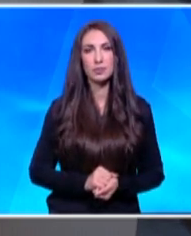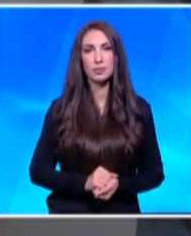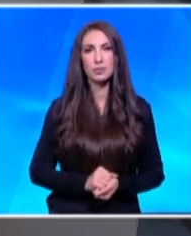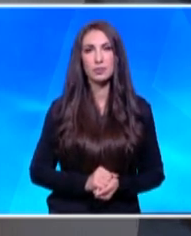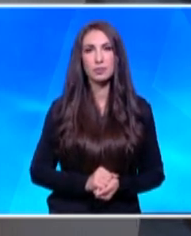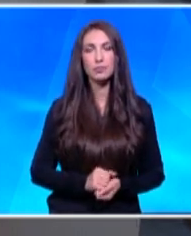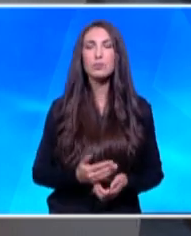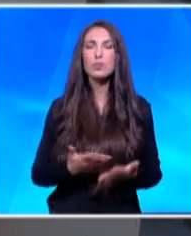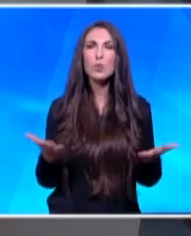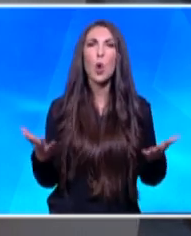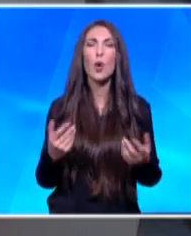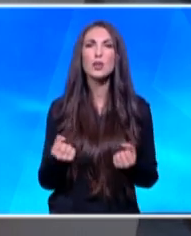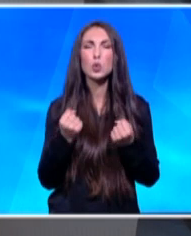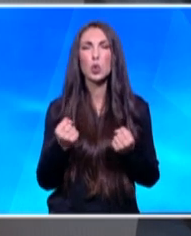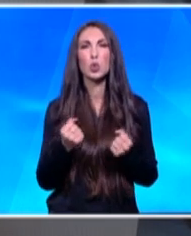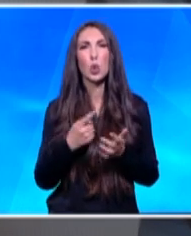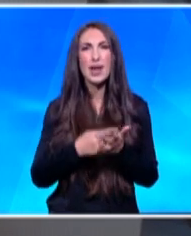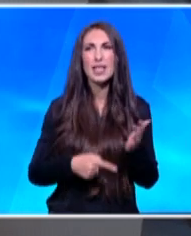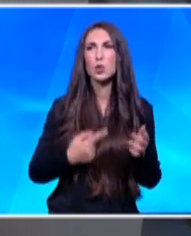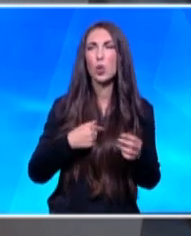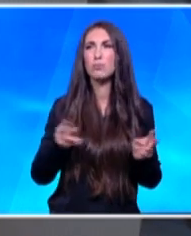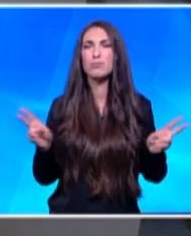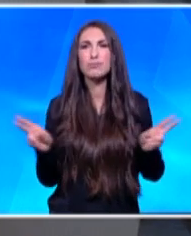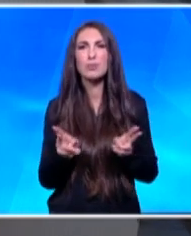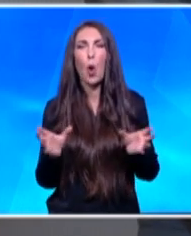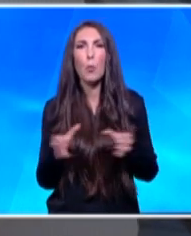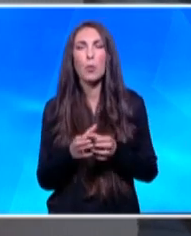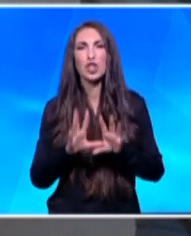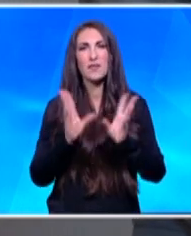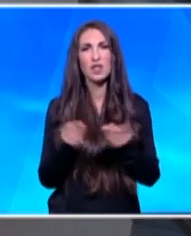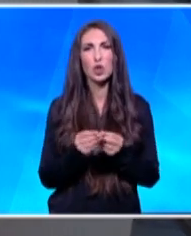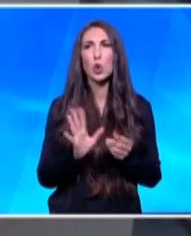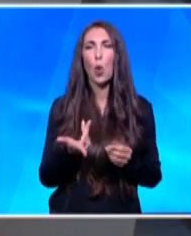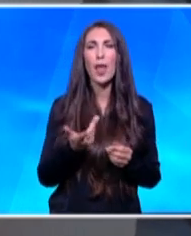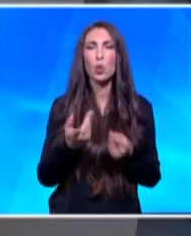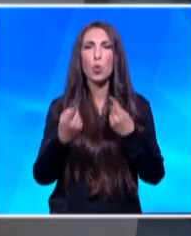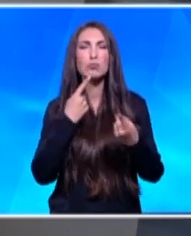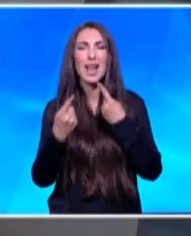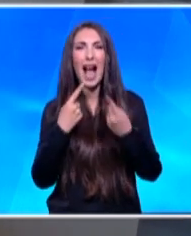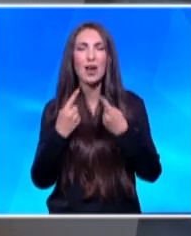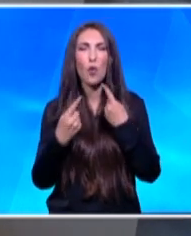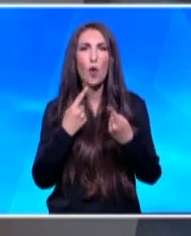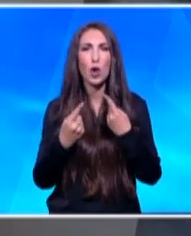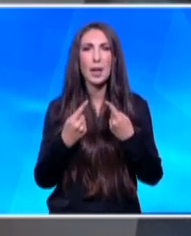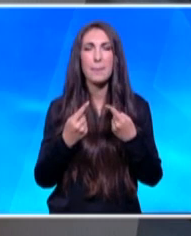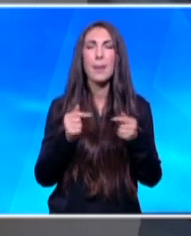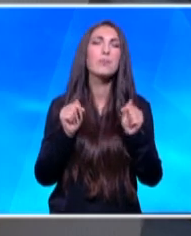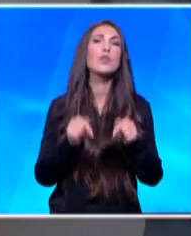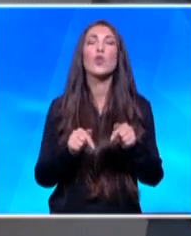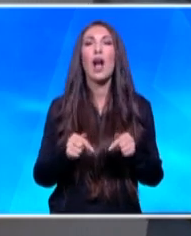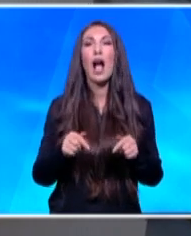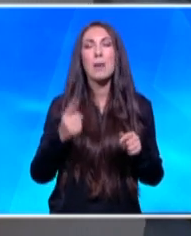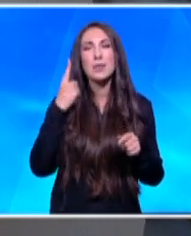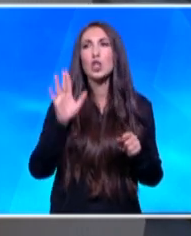Много е трудно и рисково да обобщя всичко, което си казахме, но мисля, че това, около което